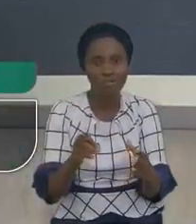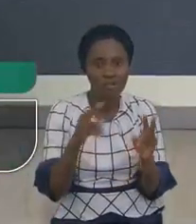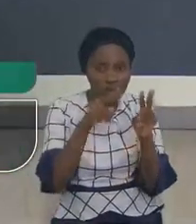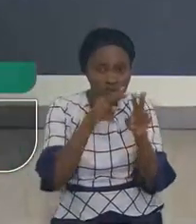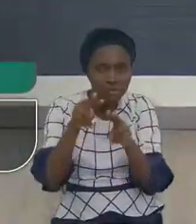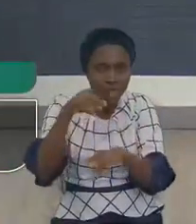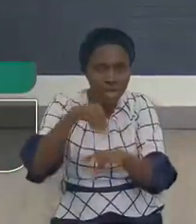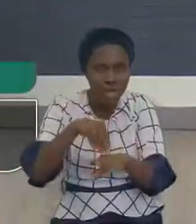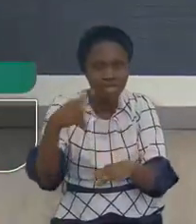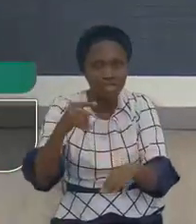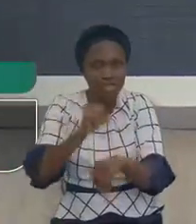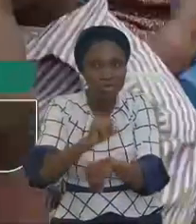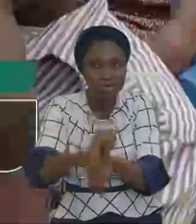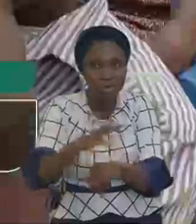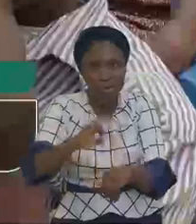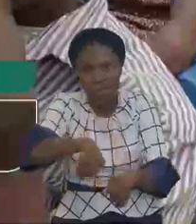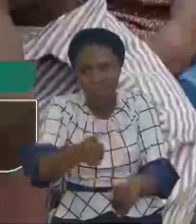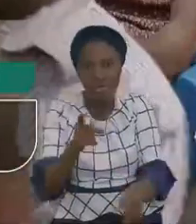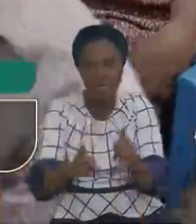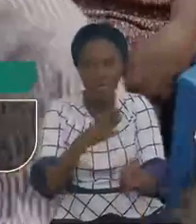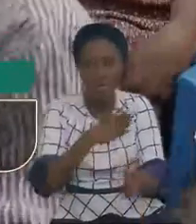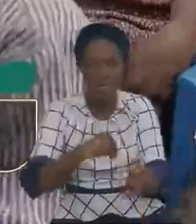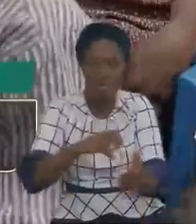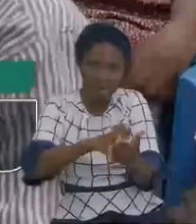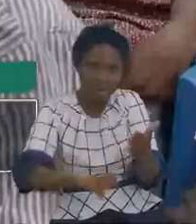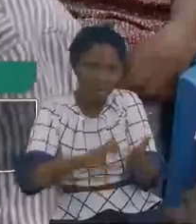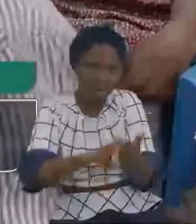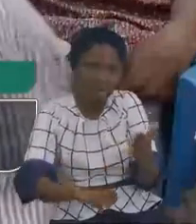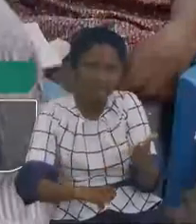copiant pour en faire pour toi.